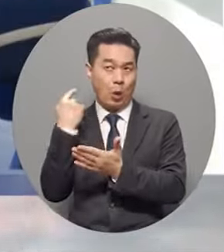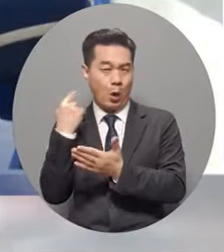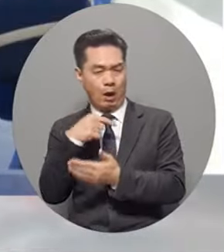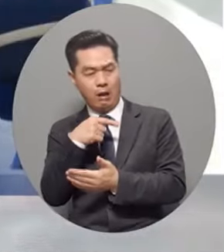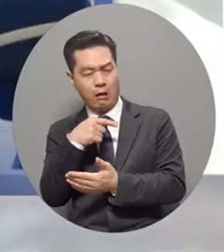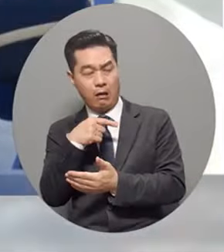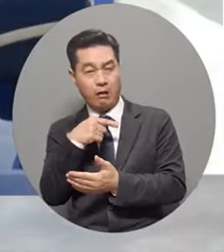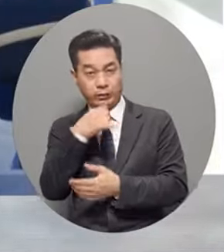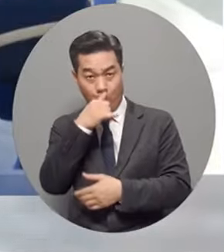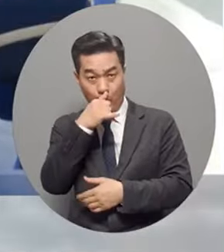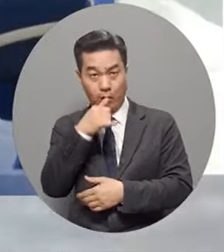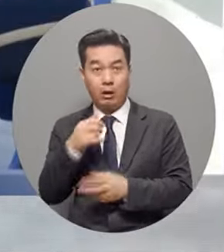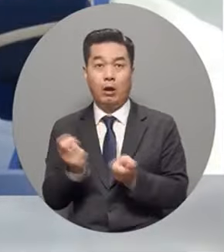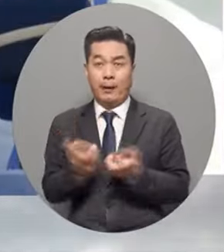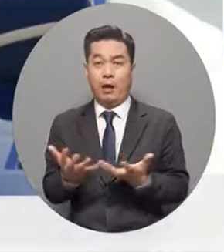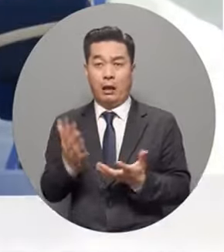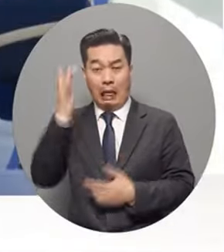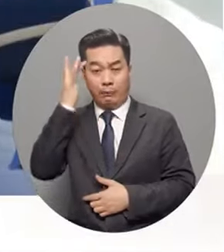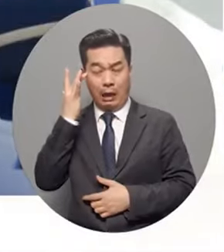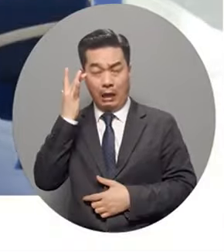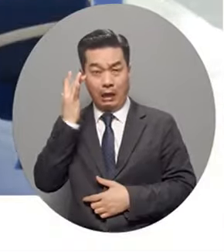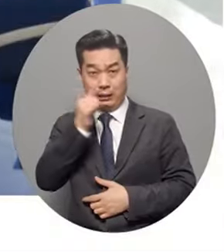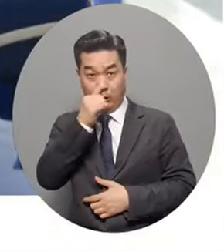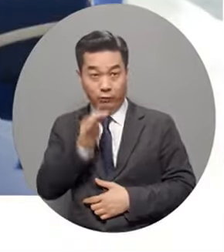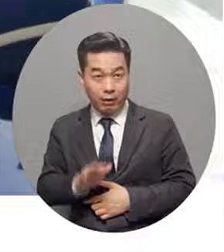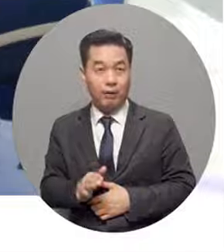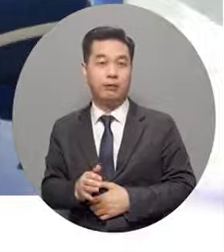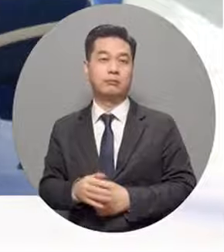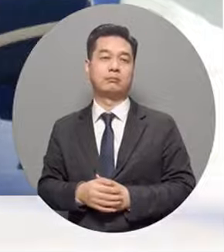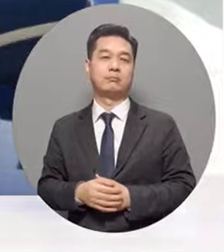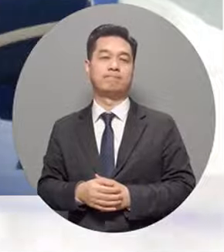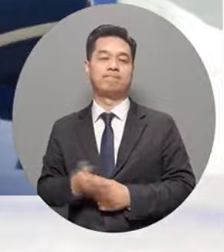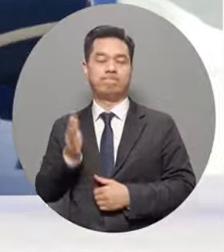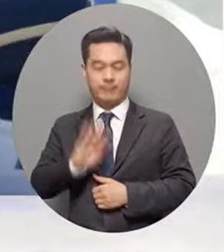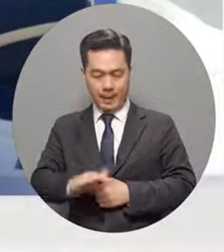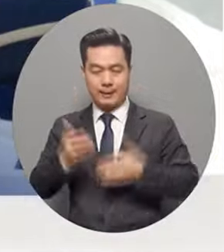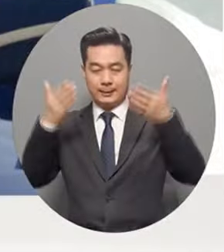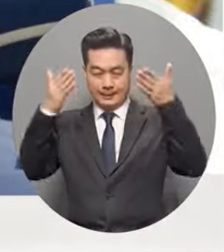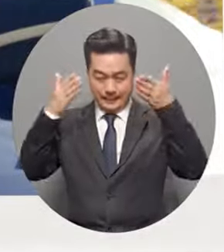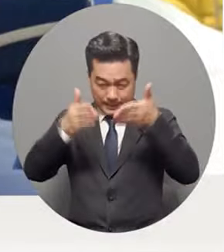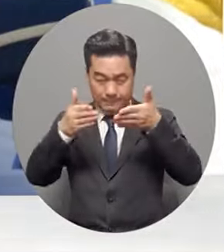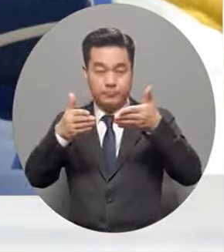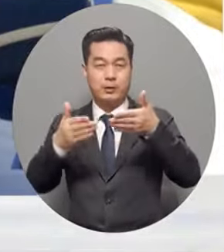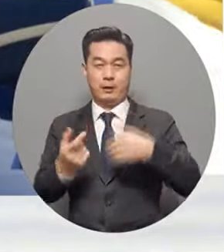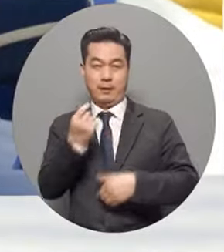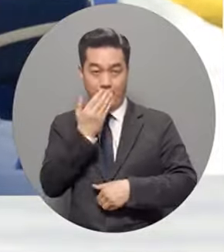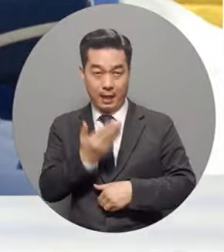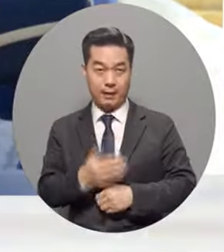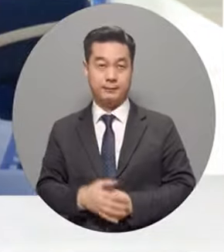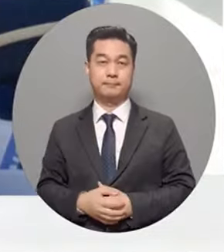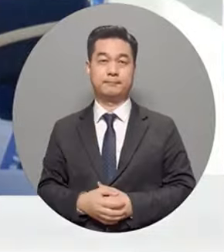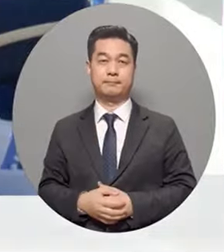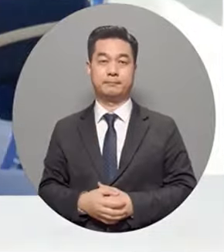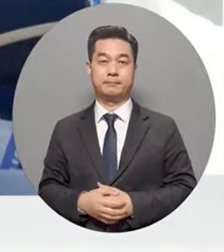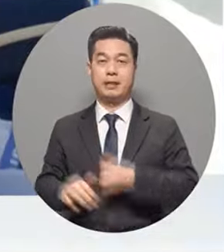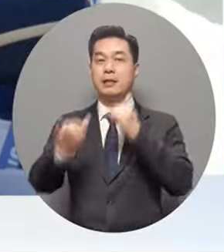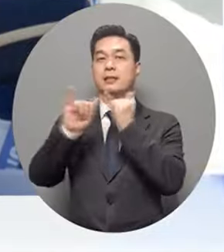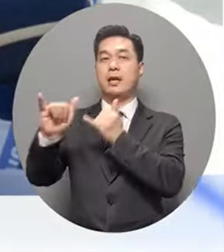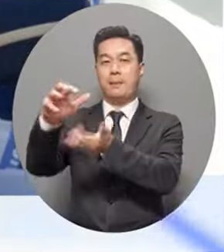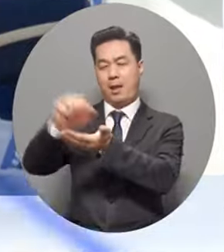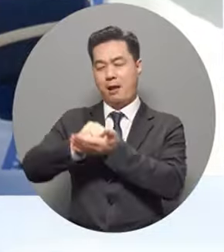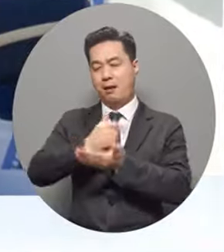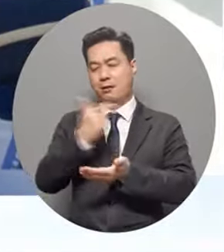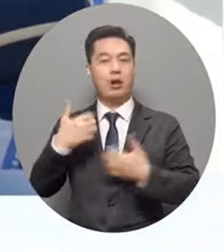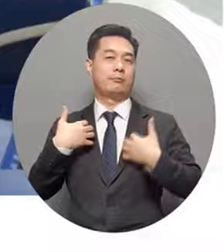조금 어떻게 당황하긴 했는데 그래도 금방 바로 집중할 수 있었던 것 같아요. 시상대에 오를 수